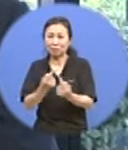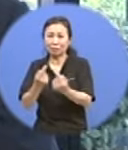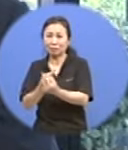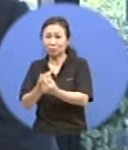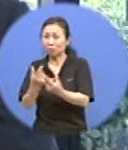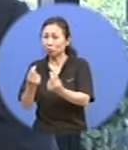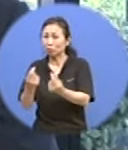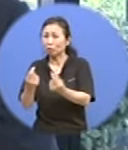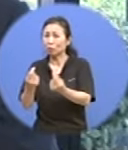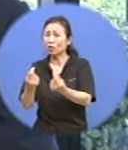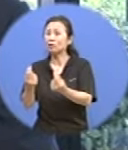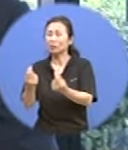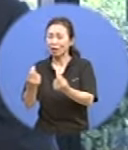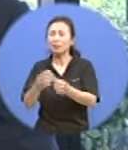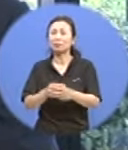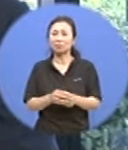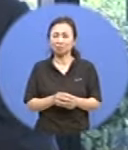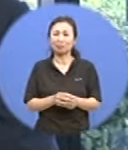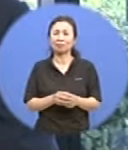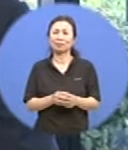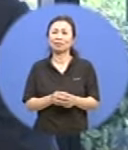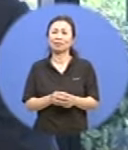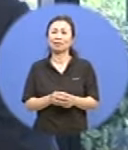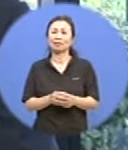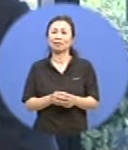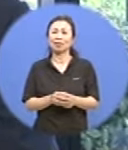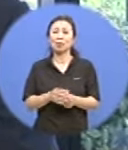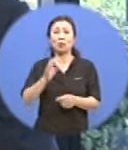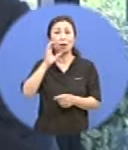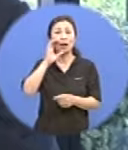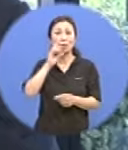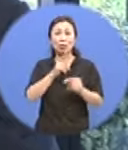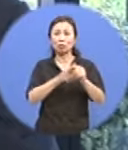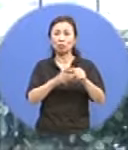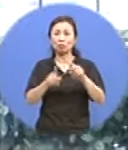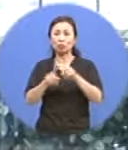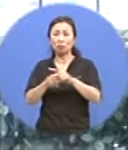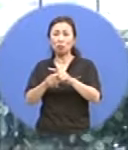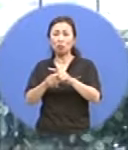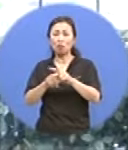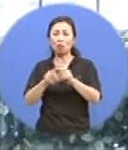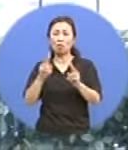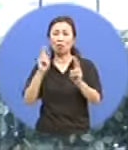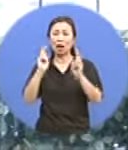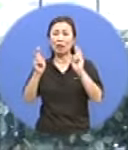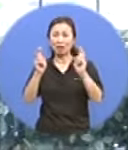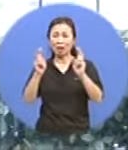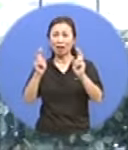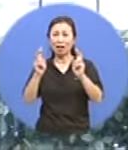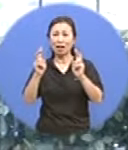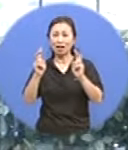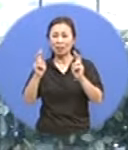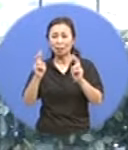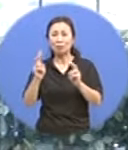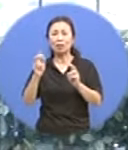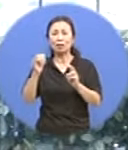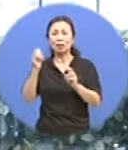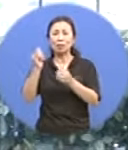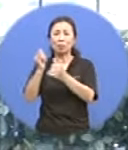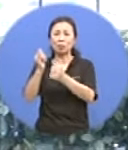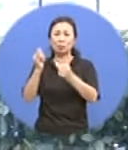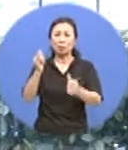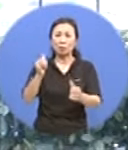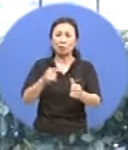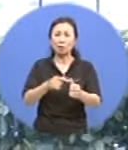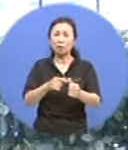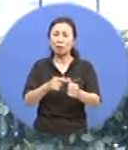して中小中堅企業が、例えば2代目3代目ぐらいの人がですよ、お父さんお母さんの成功物語を潰